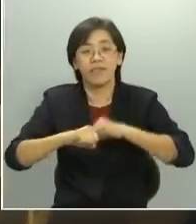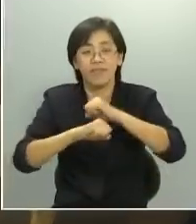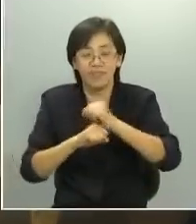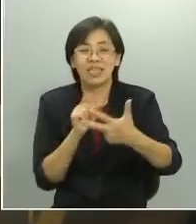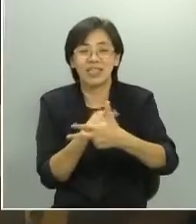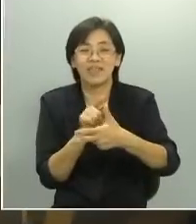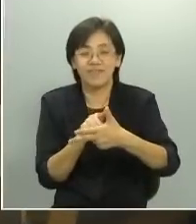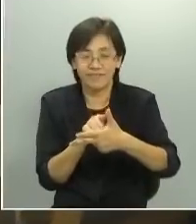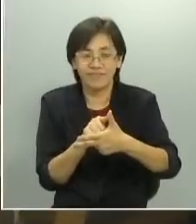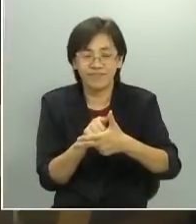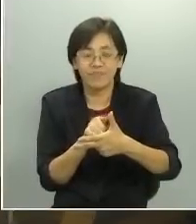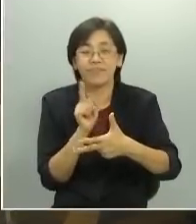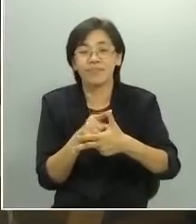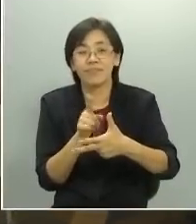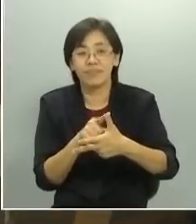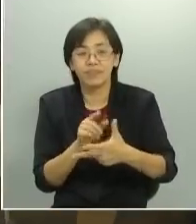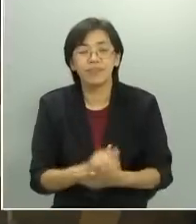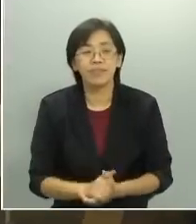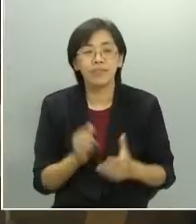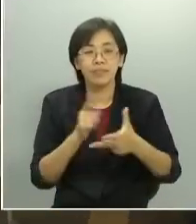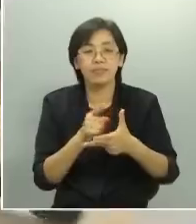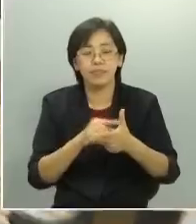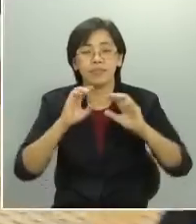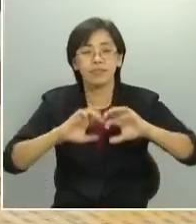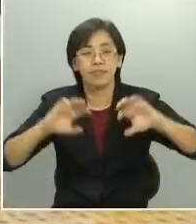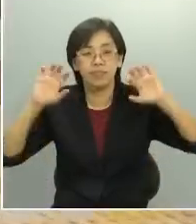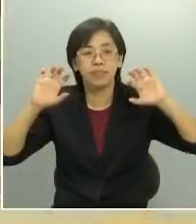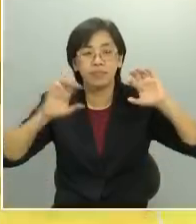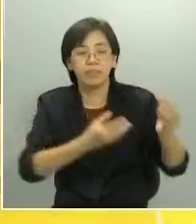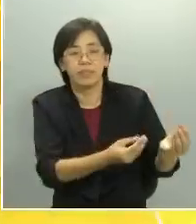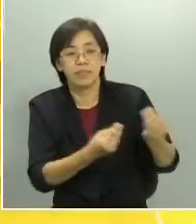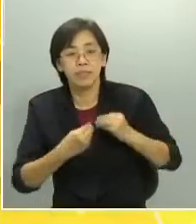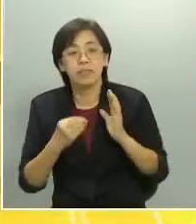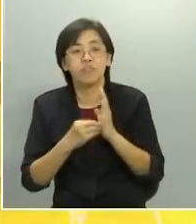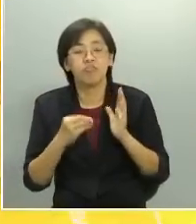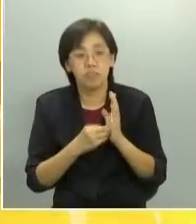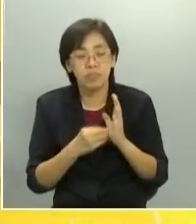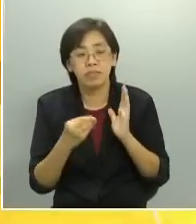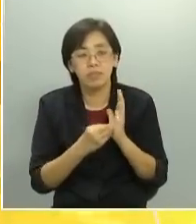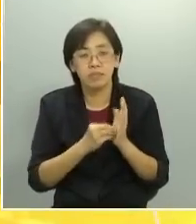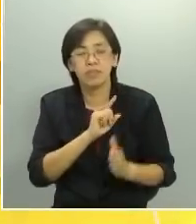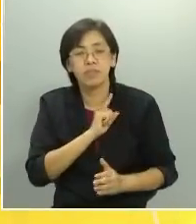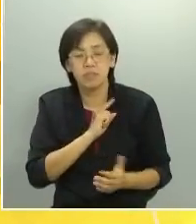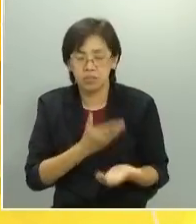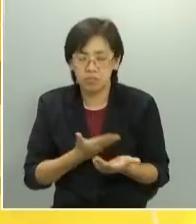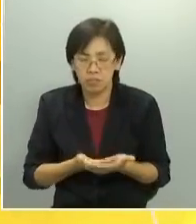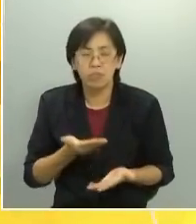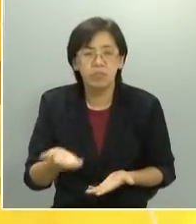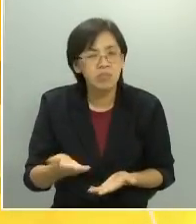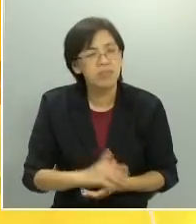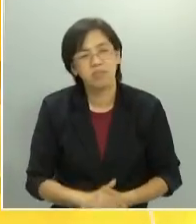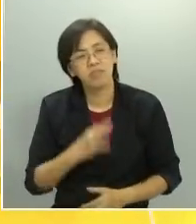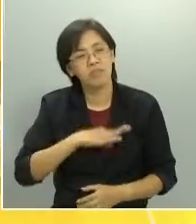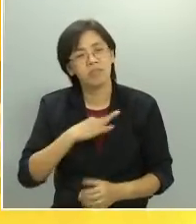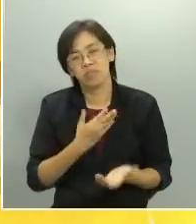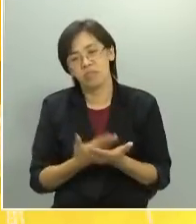านให้จริงๆรัฐบาลเนี่ยนะฮะมอบมาให้กทม.แต่ให้กทม.มาแบกค่าใช้จ่ายทำให้ต้องคิดค่าโด